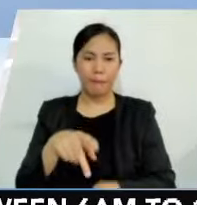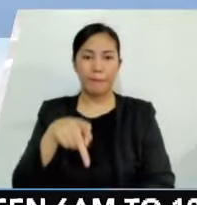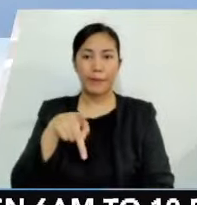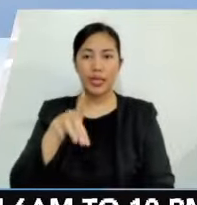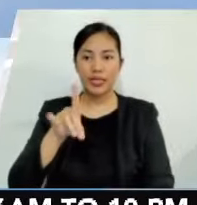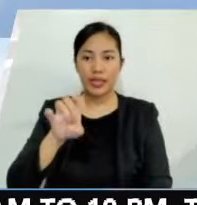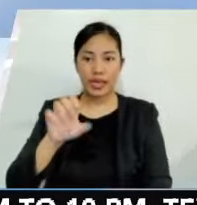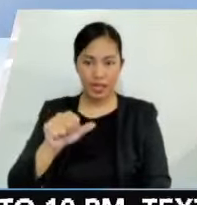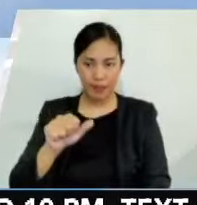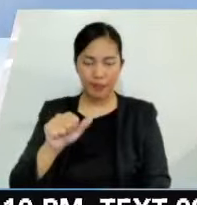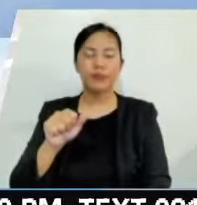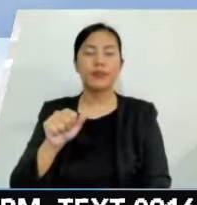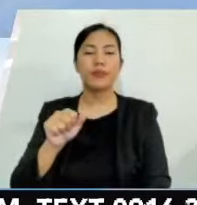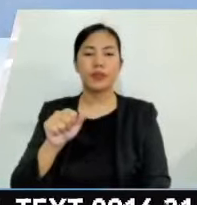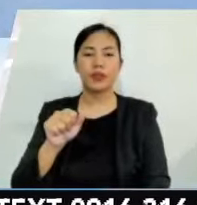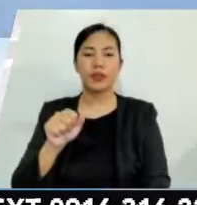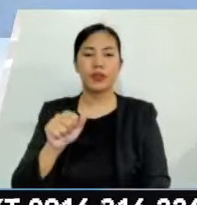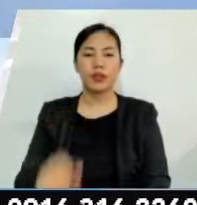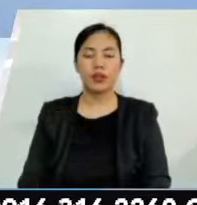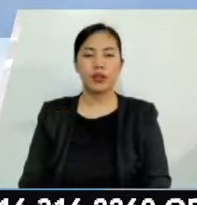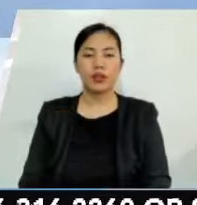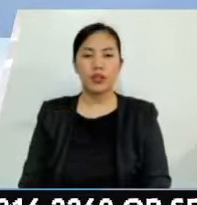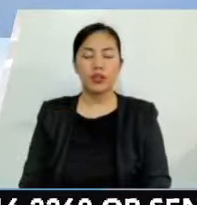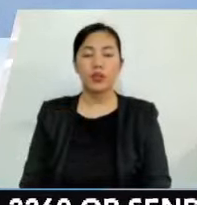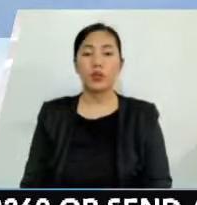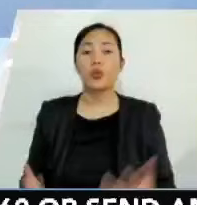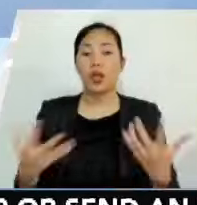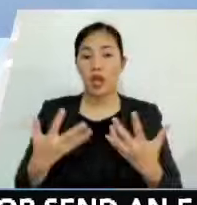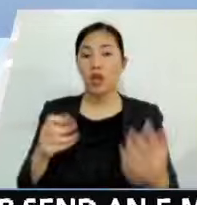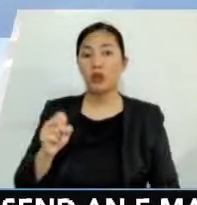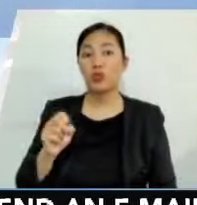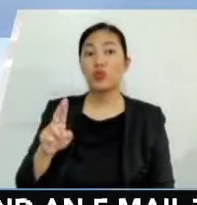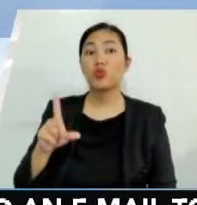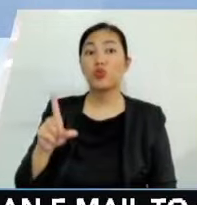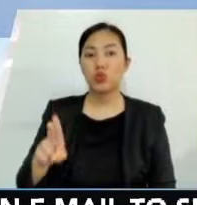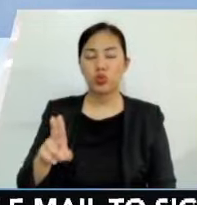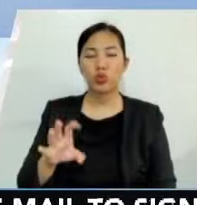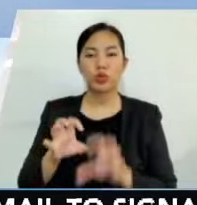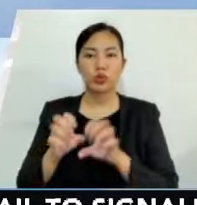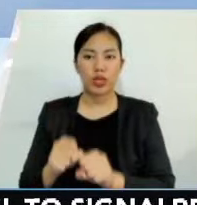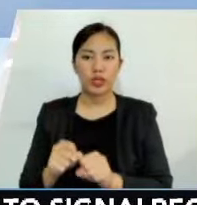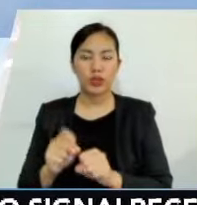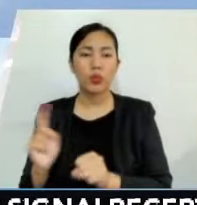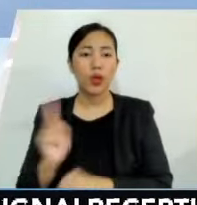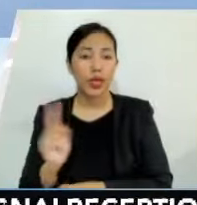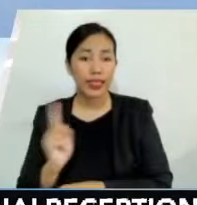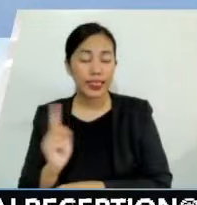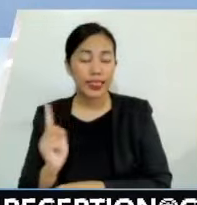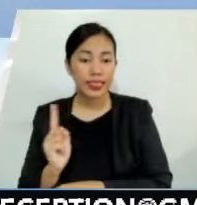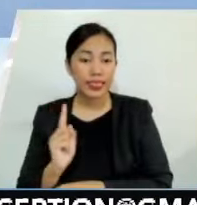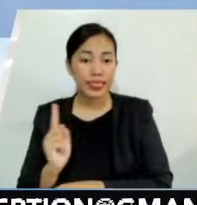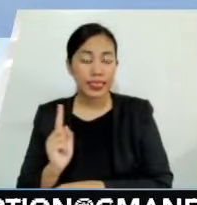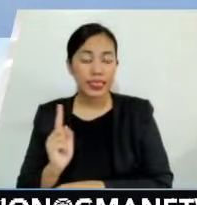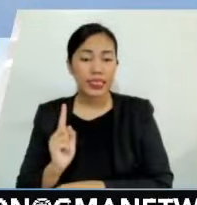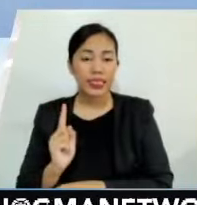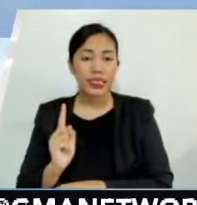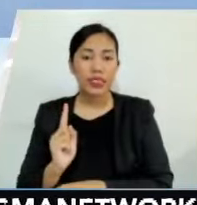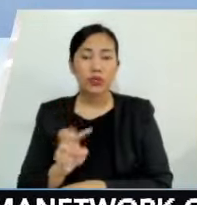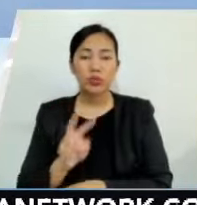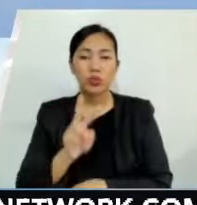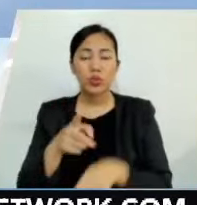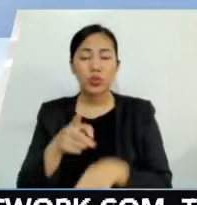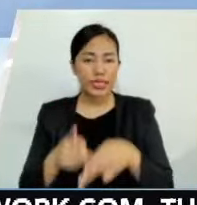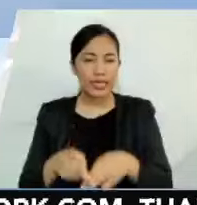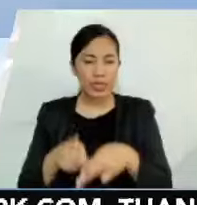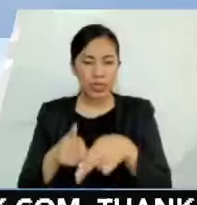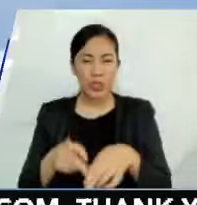o LUCSULU. Nakuha mula sa suspect ang 2 kilo ng umanoy shabu na may